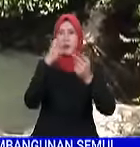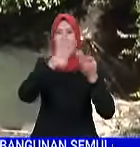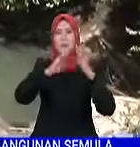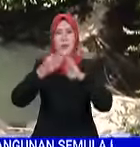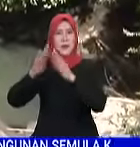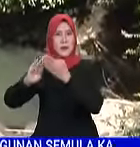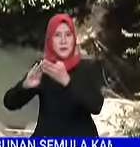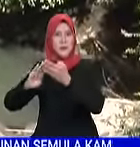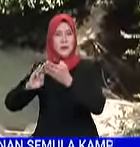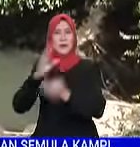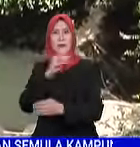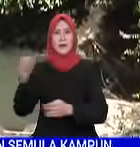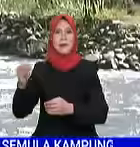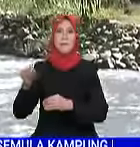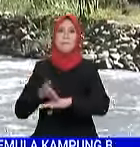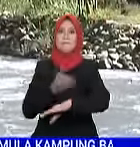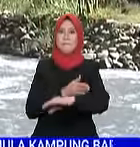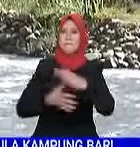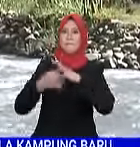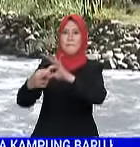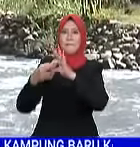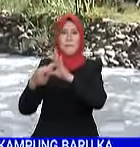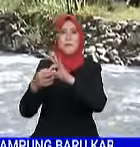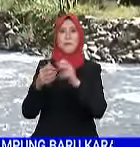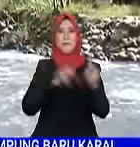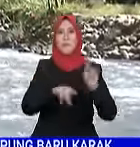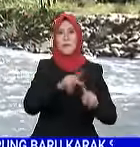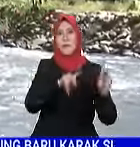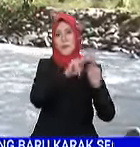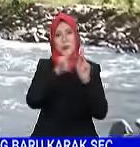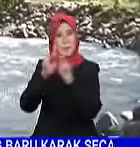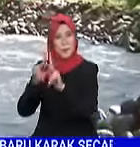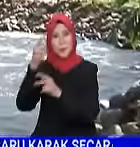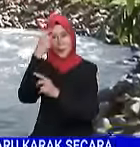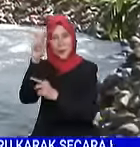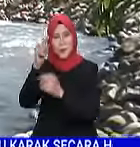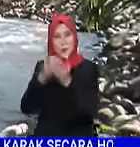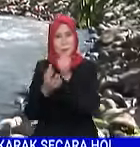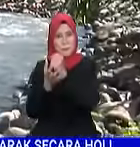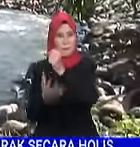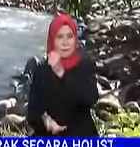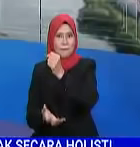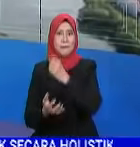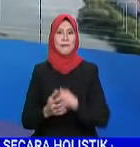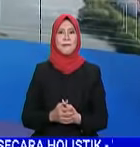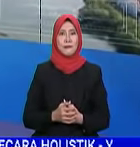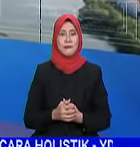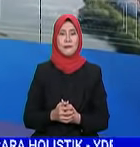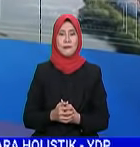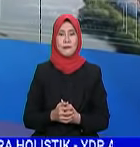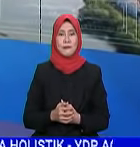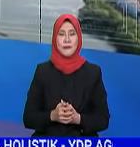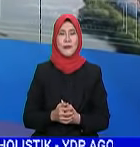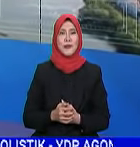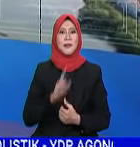komuniti selain mempertingkat kerjasama dalam kalangan penduduk kampung untuk menjana pendapatan.